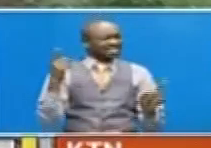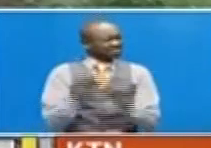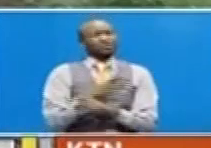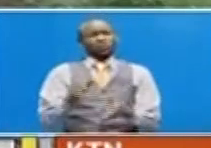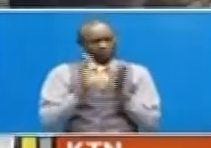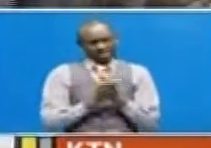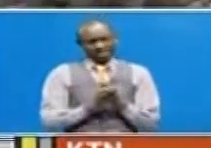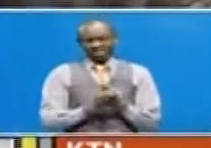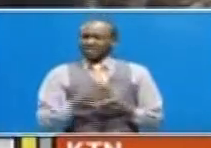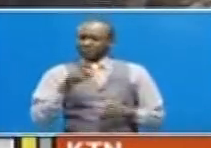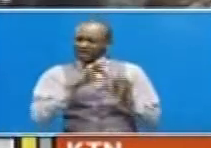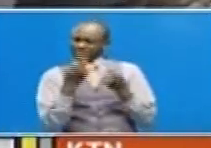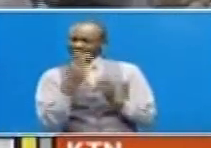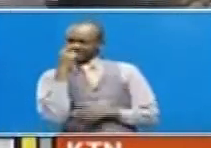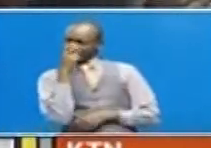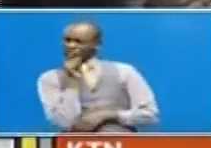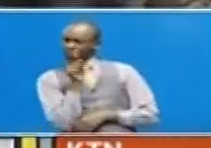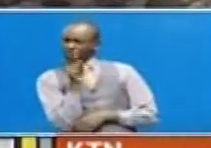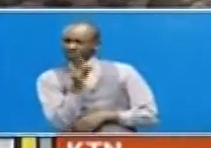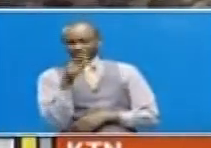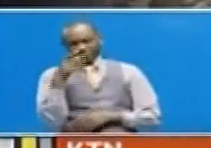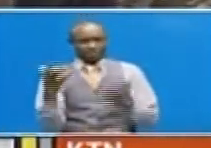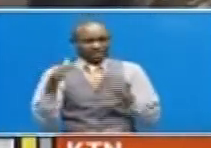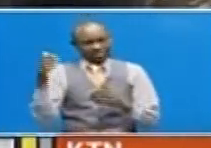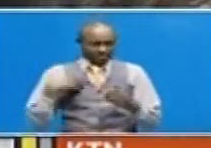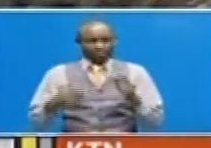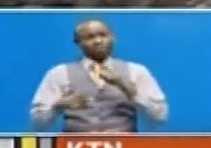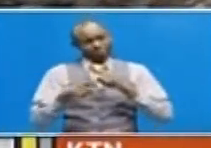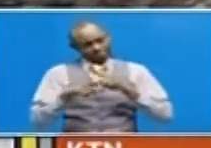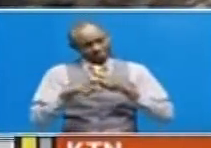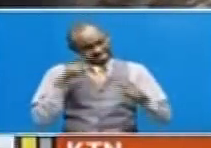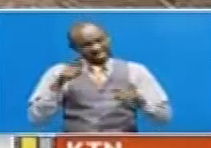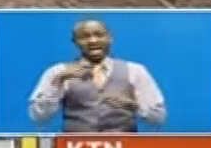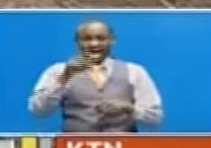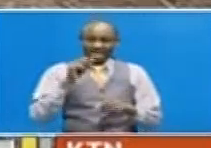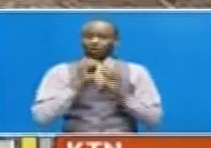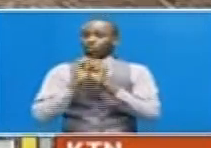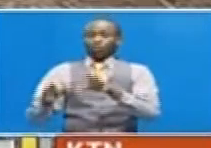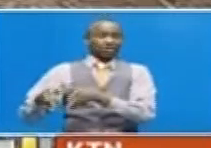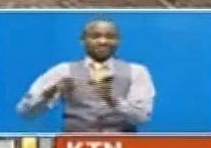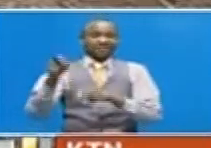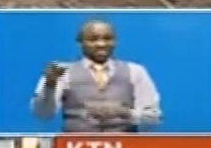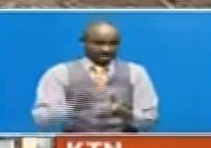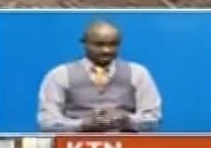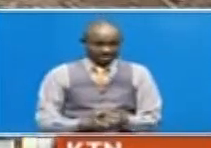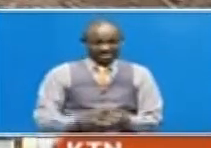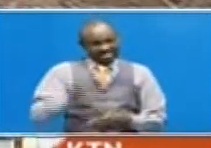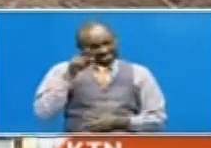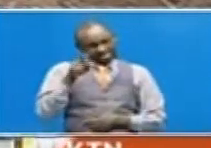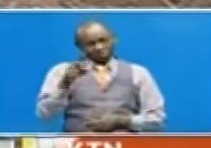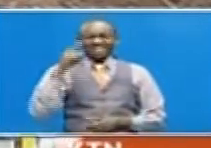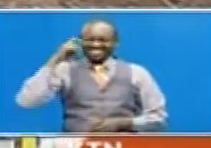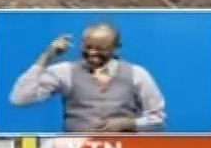kutatanisha, huku familia yake ikidai kuwa aliuawa na mwili wake kutupwa kando ya mto, hali wanayohofia imechangia